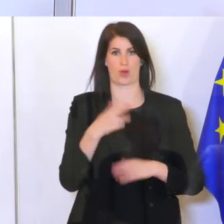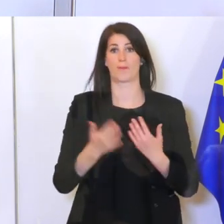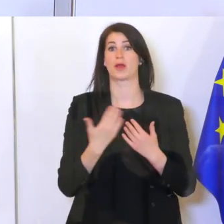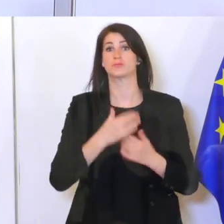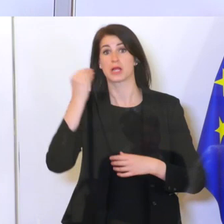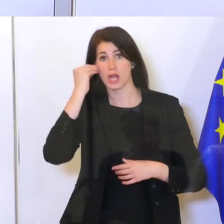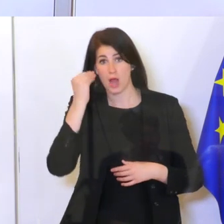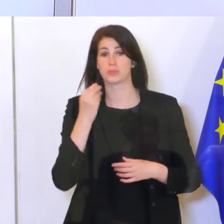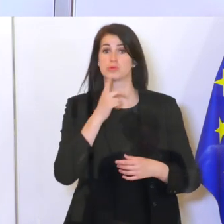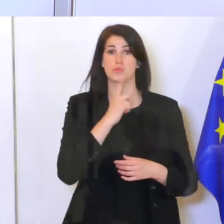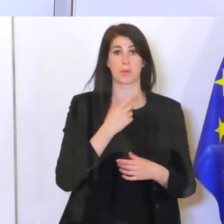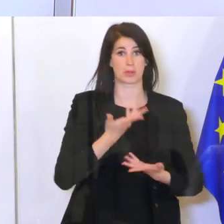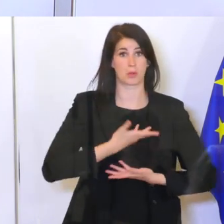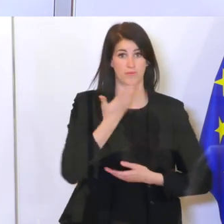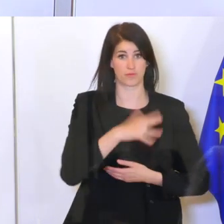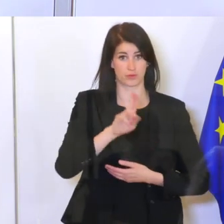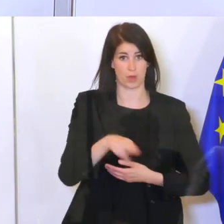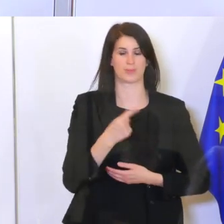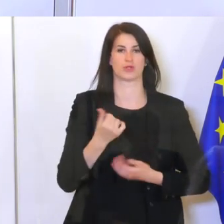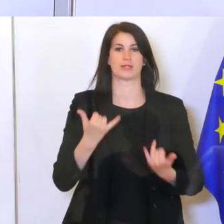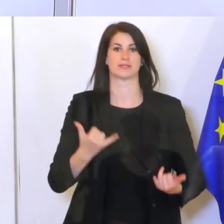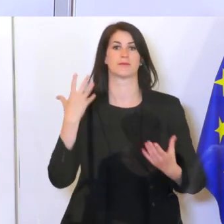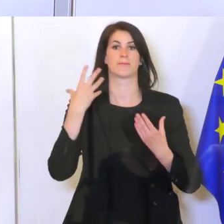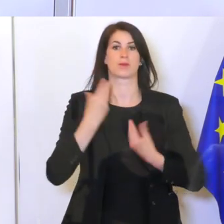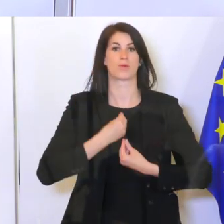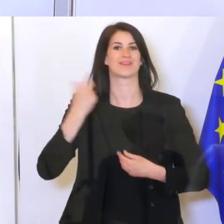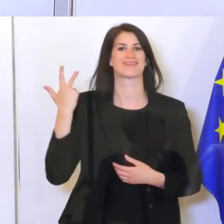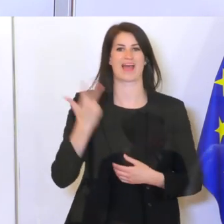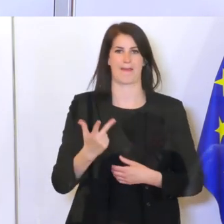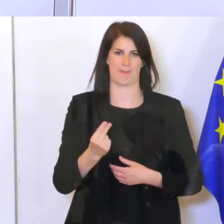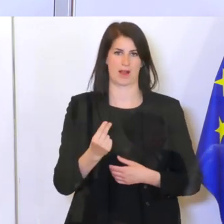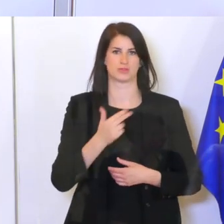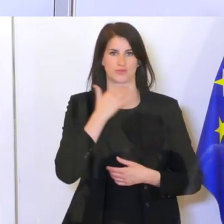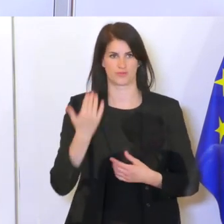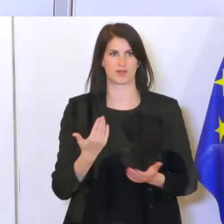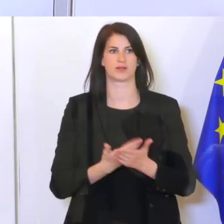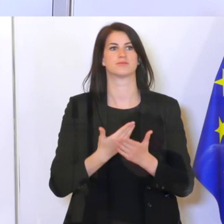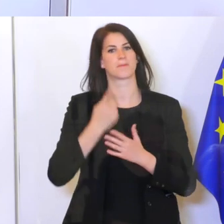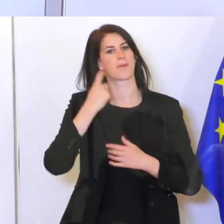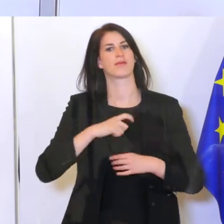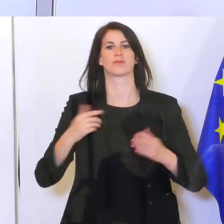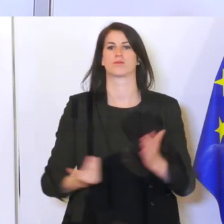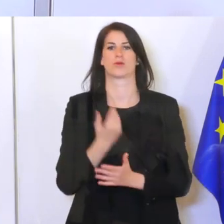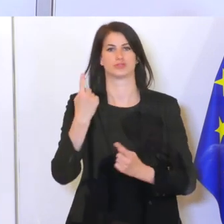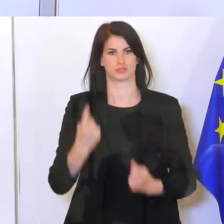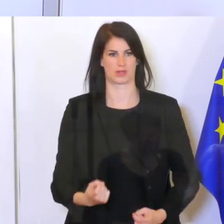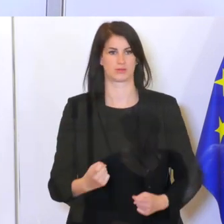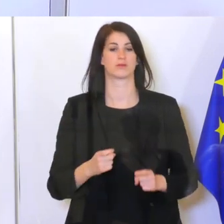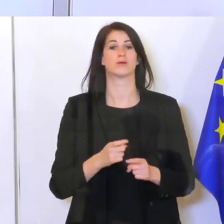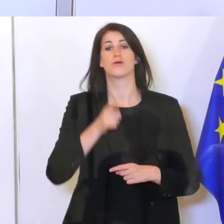ist das eine Verdreifachung der Summe, die hier dann zur Auszahlung kommt. Deshalb meine ich Neustart und der